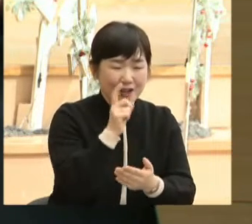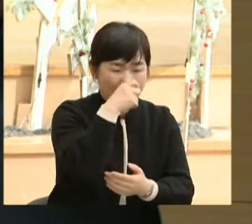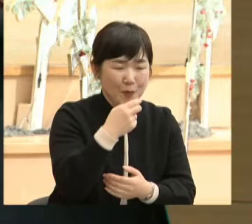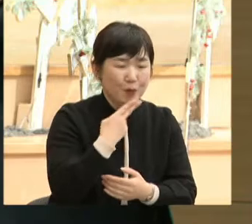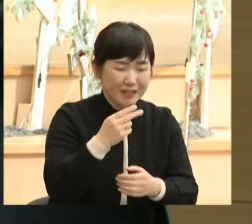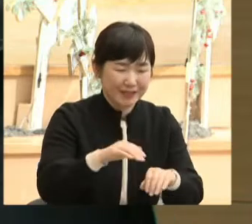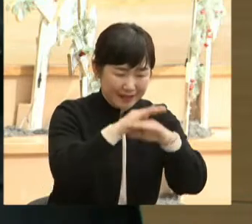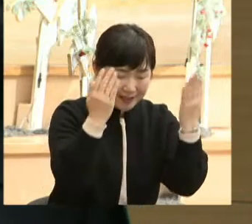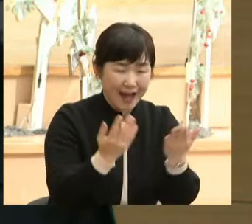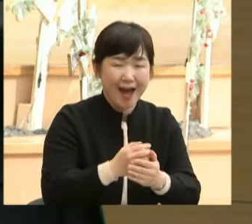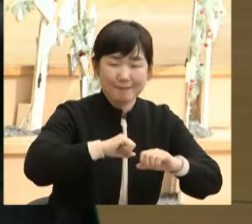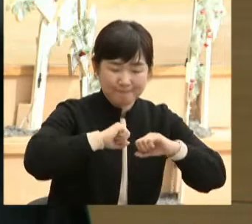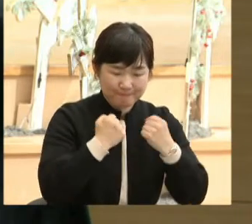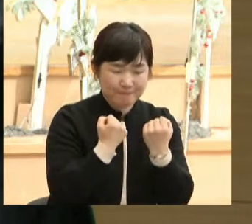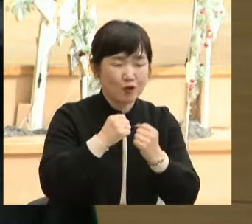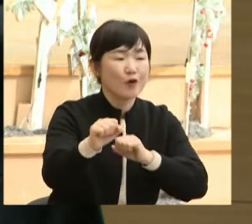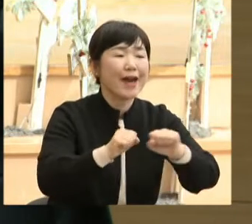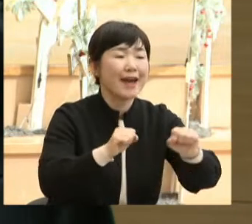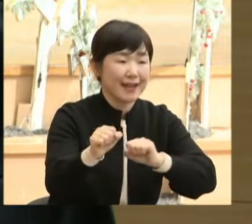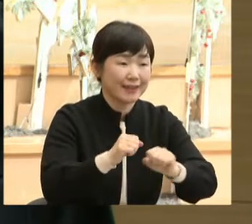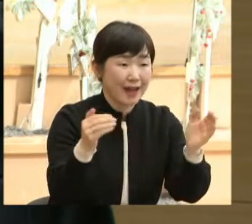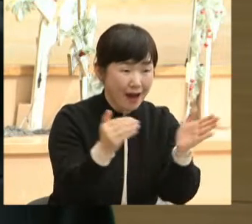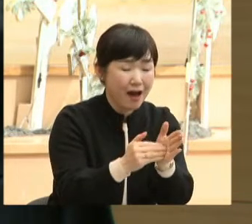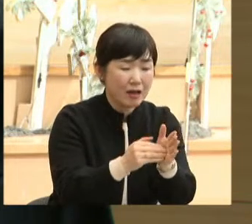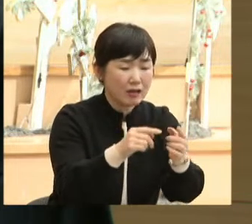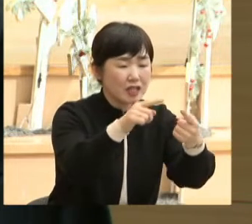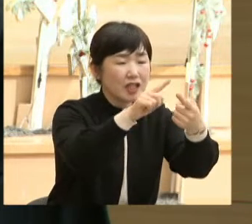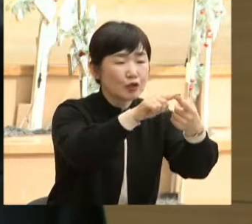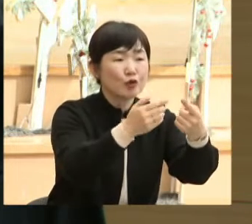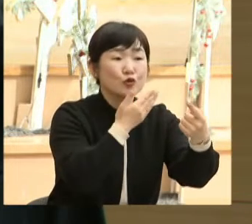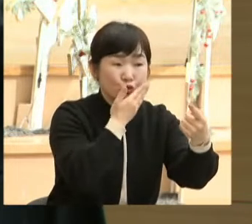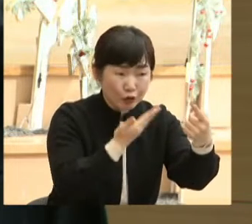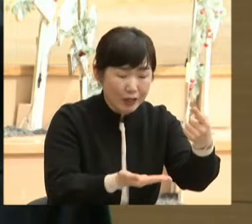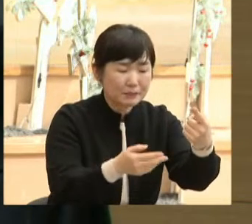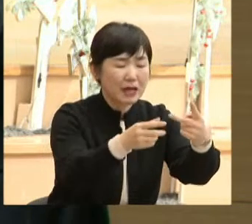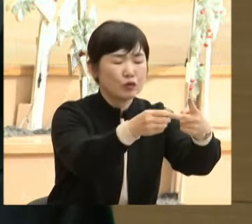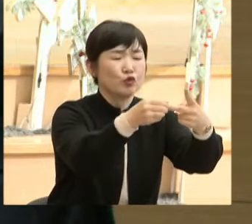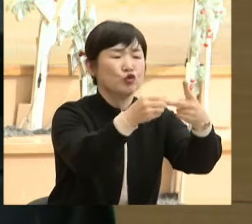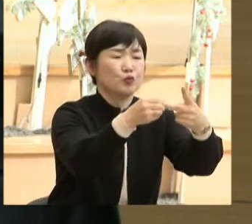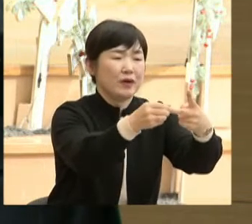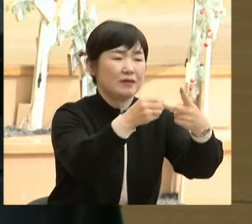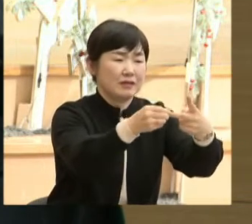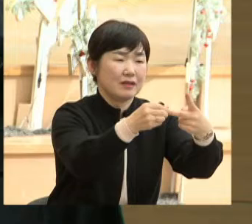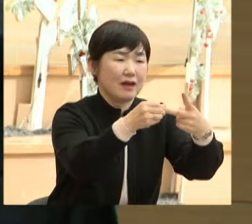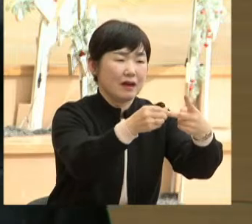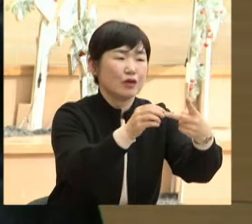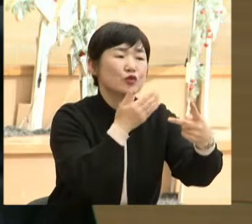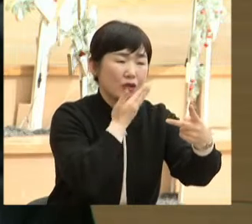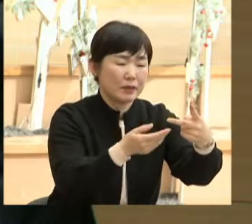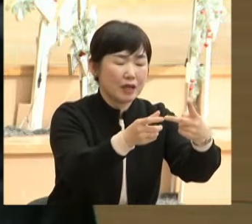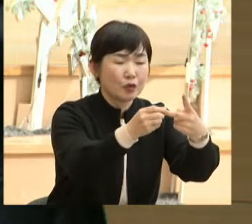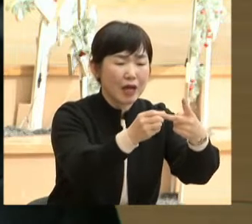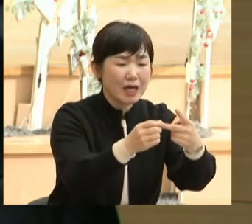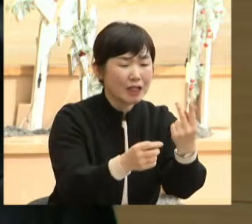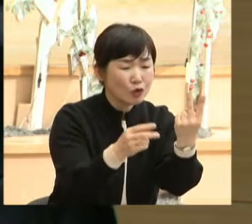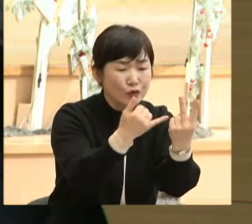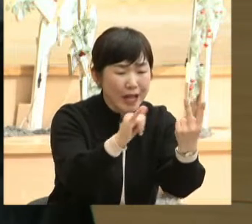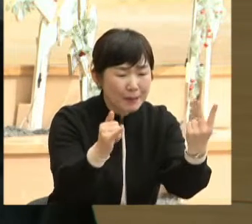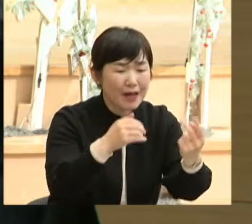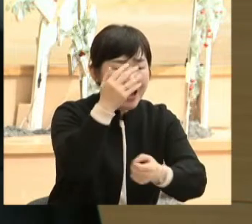그대로 다 흠이 없어야 했다이 것도 중요합니다 많은 더 중요한 건 뭐냐이 두 사람이 하나님